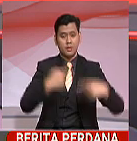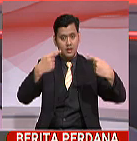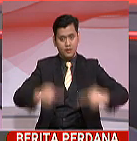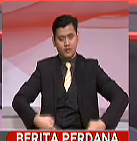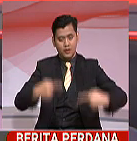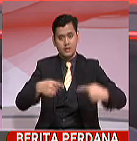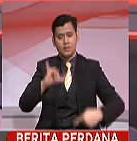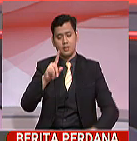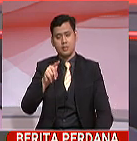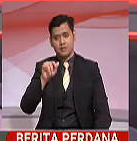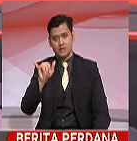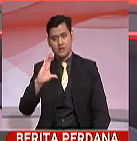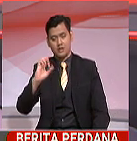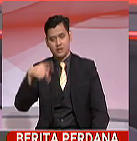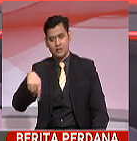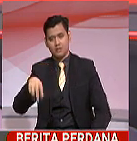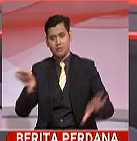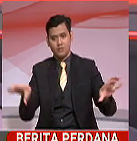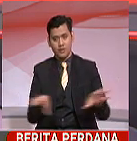di Stadium UiTM Shah Alam.